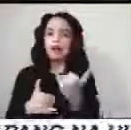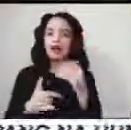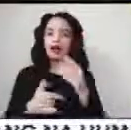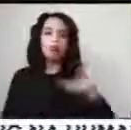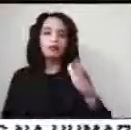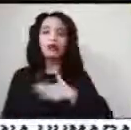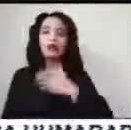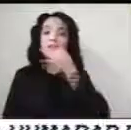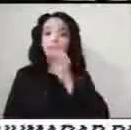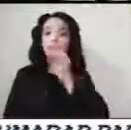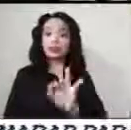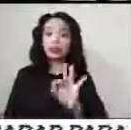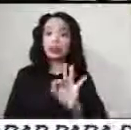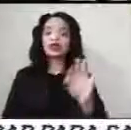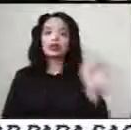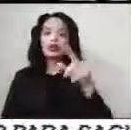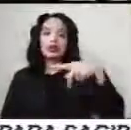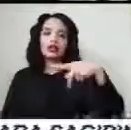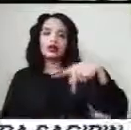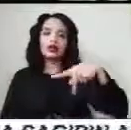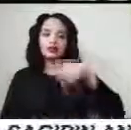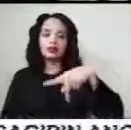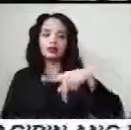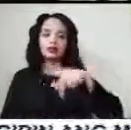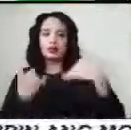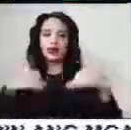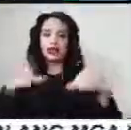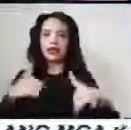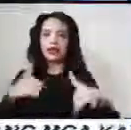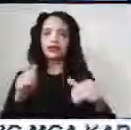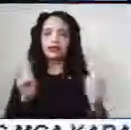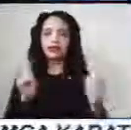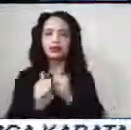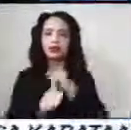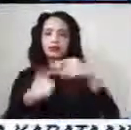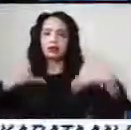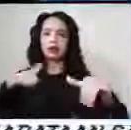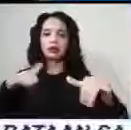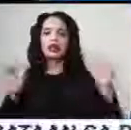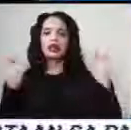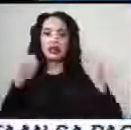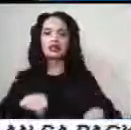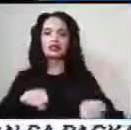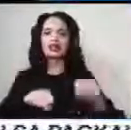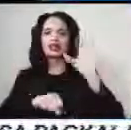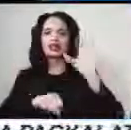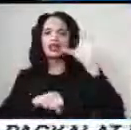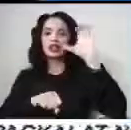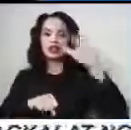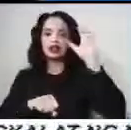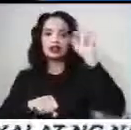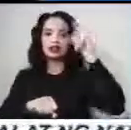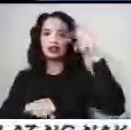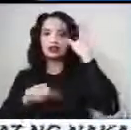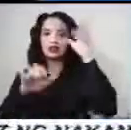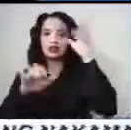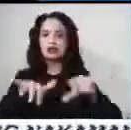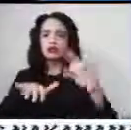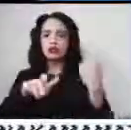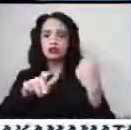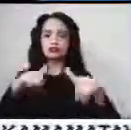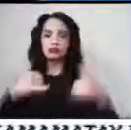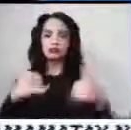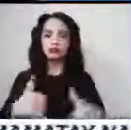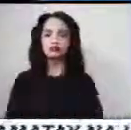means hindi mo siya malalaro sa Switch. Hindi mo siya malalaro sa Xbox or PC. Kahit meron kang hardware requirement, exclusive lang